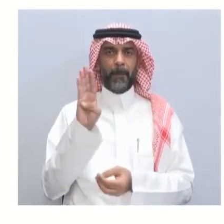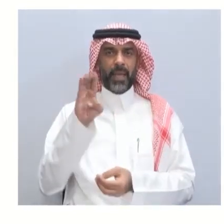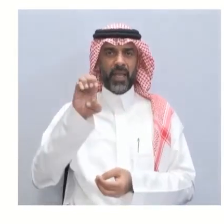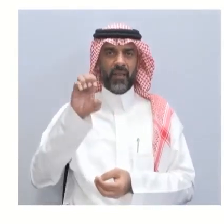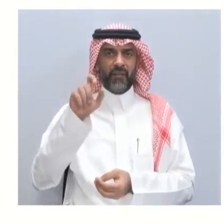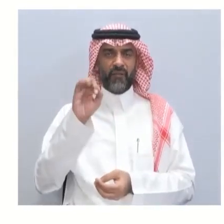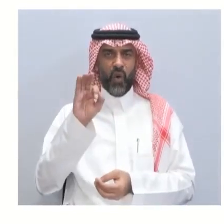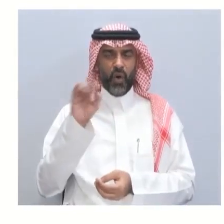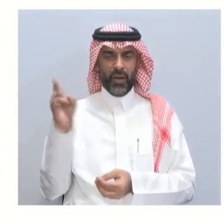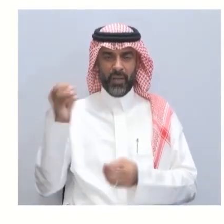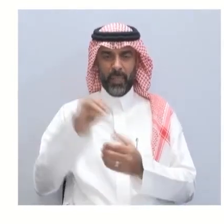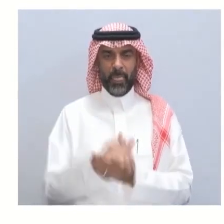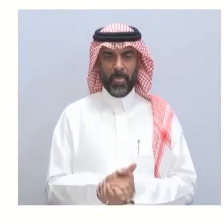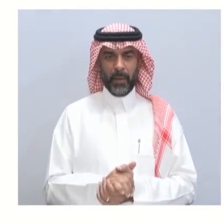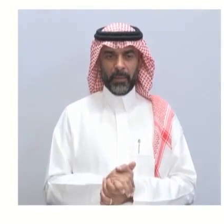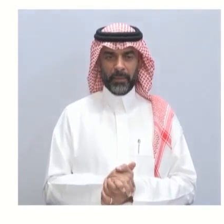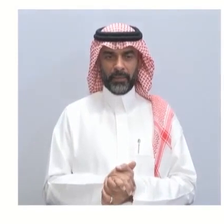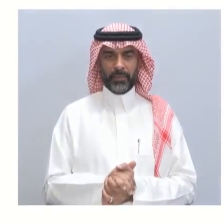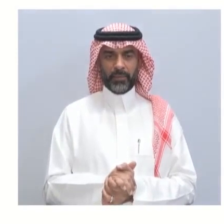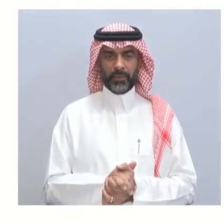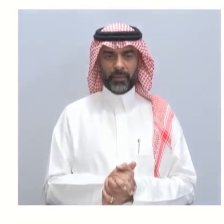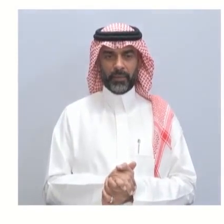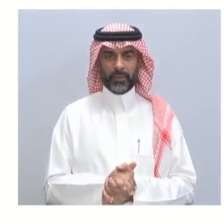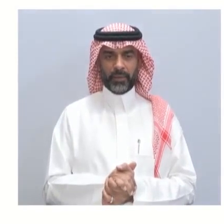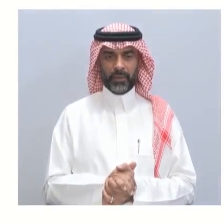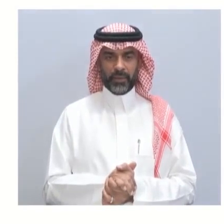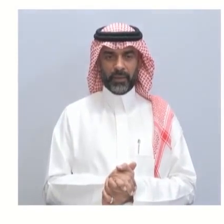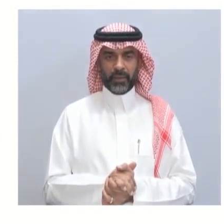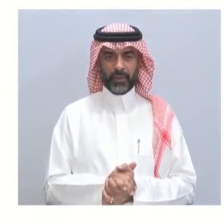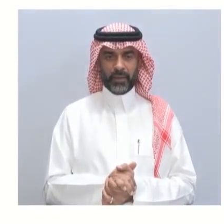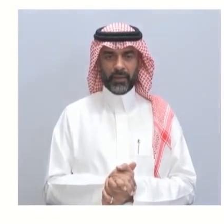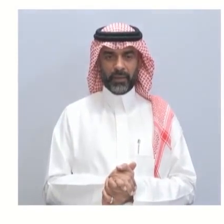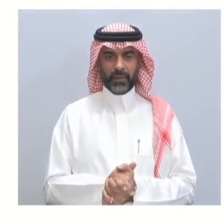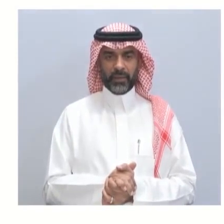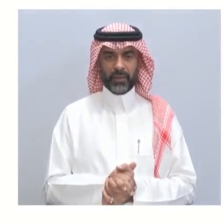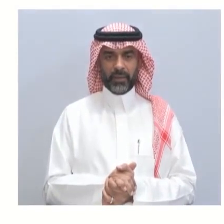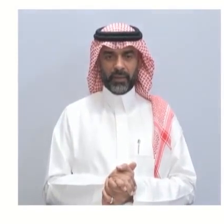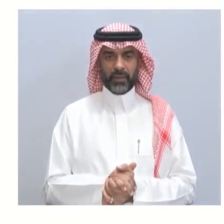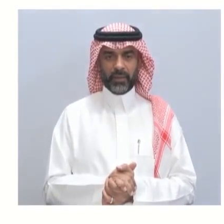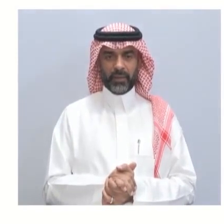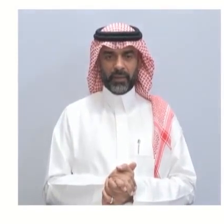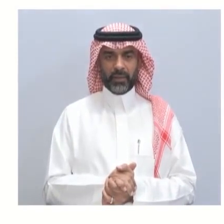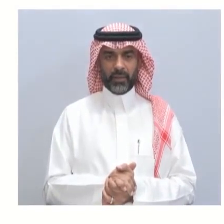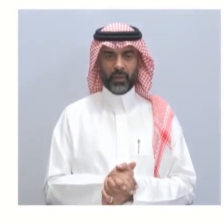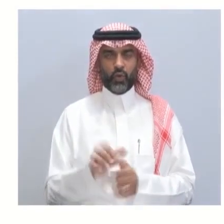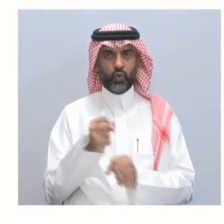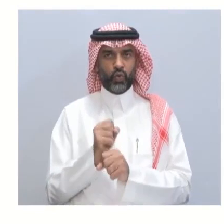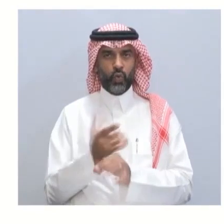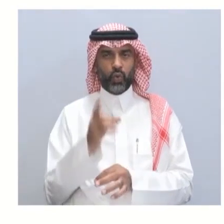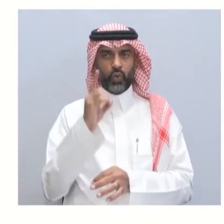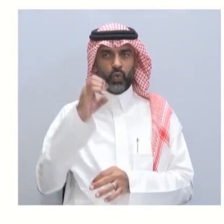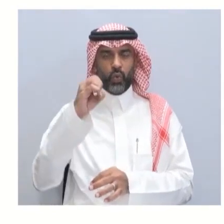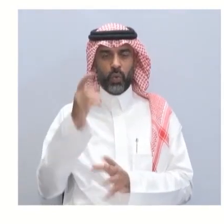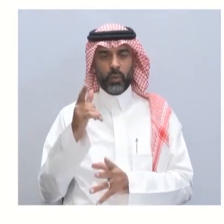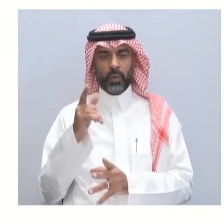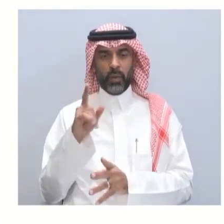وين رياض ليست قبل الالتقاط او عندما الرياض قائمه الرياض قبل الالتقاط يفعل ماذا اذا كانت